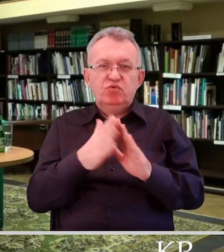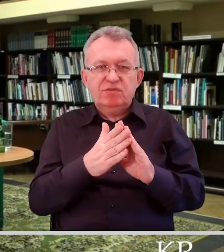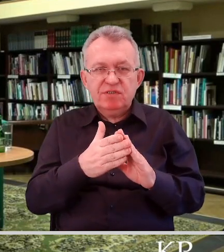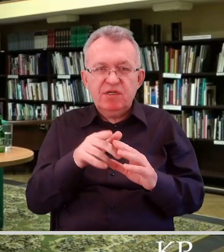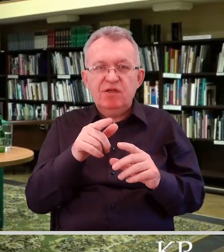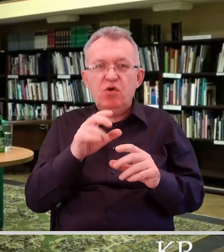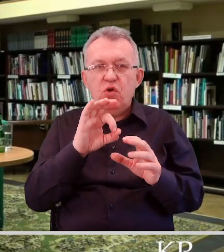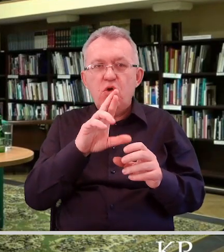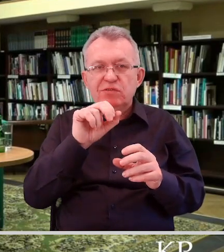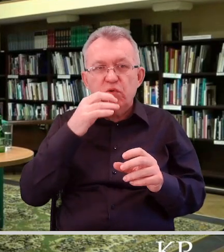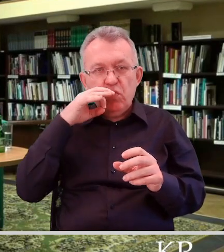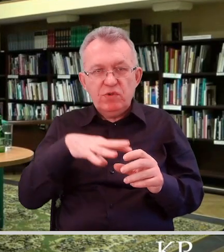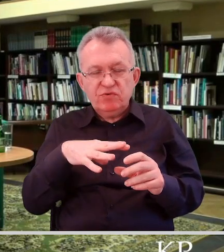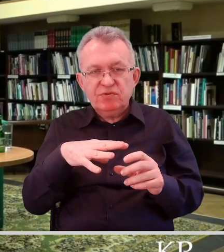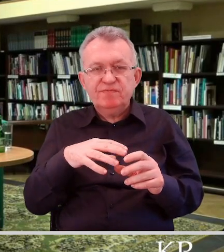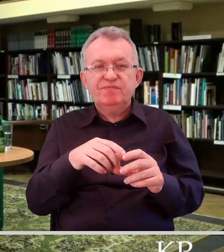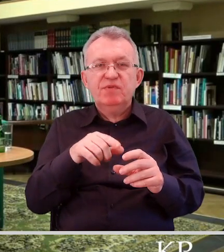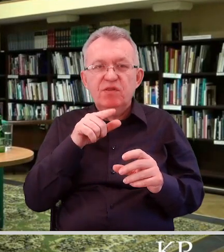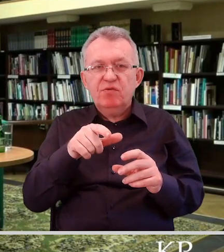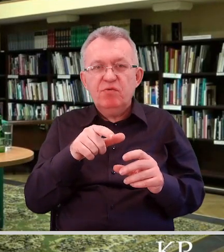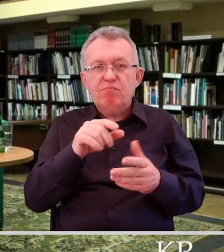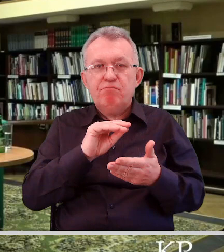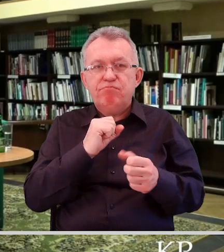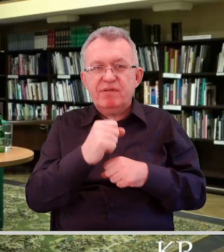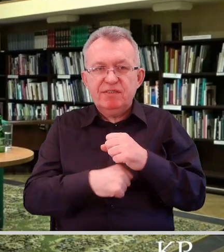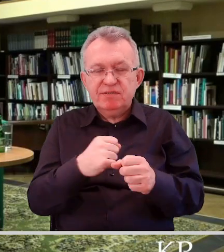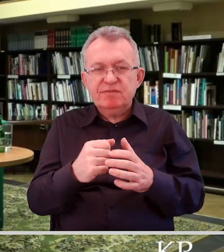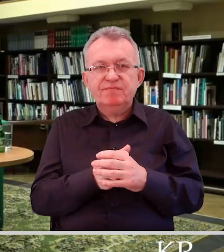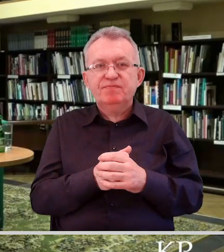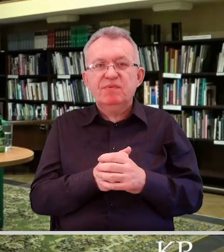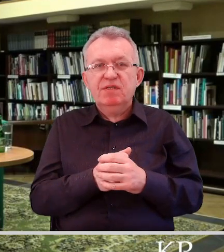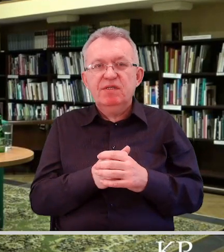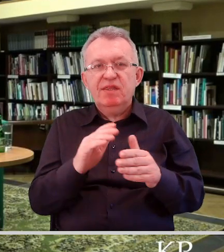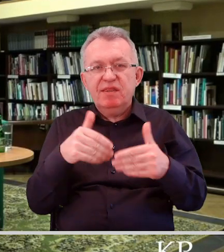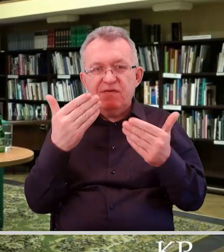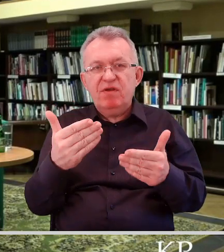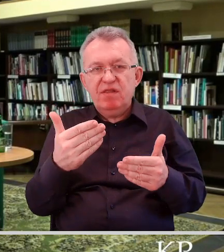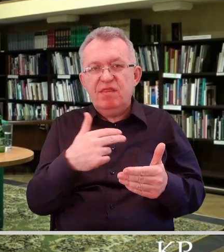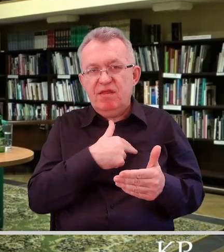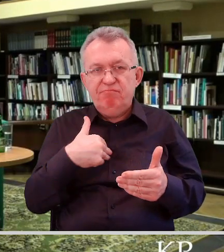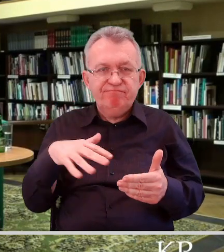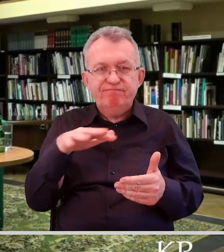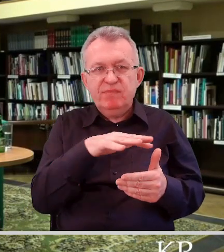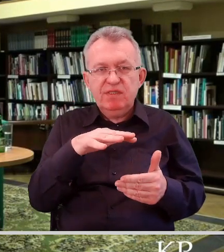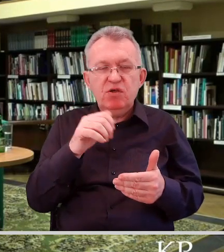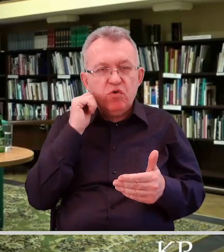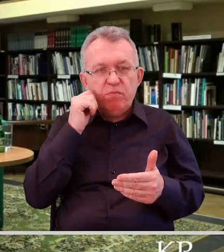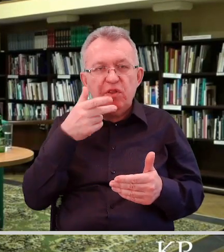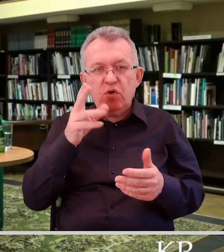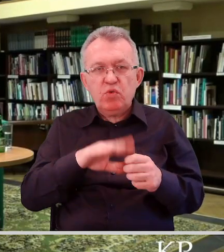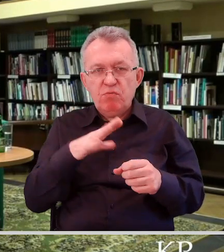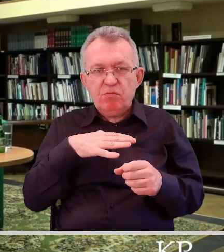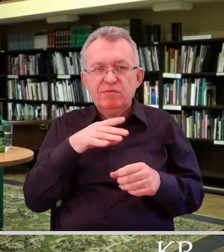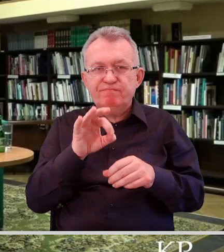o rozbójniczkach młodszych taką pracę dawania nam postaci kobiecych, które mogą